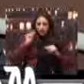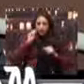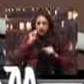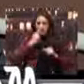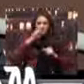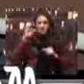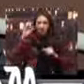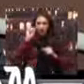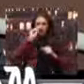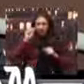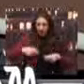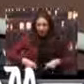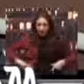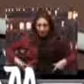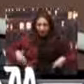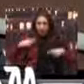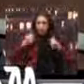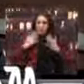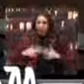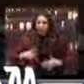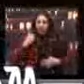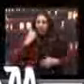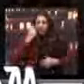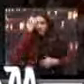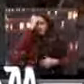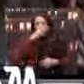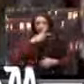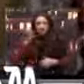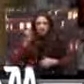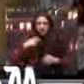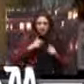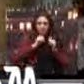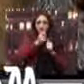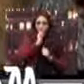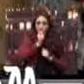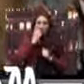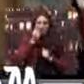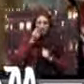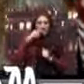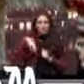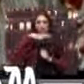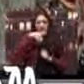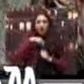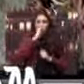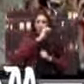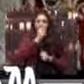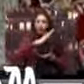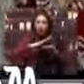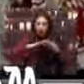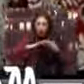للحصاوي، وأنا ما فيش ماديات معايا. فجيت هنا لجأت إلى إيه؟ إلى البرنامج واحد من